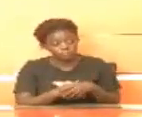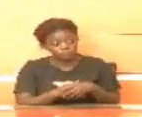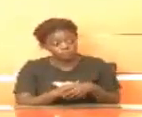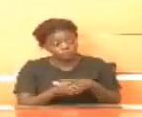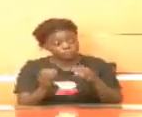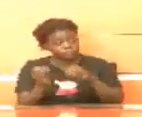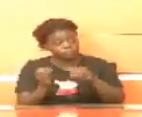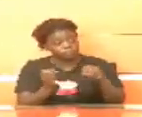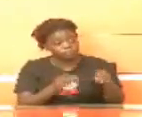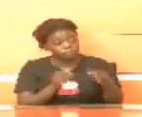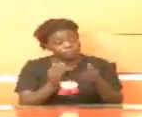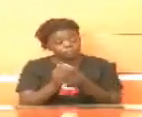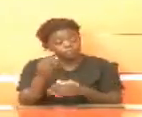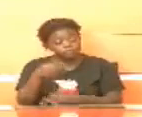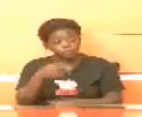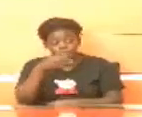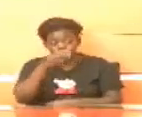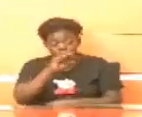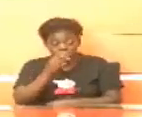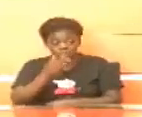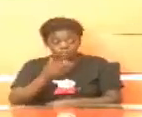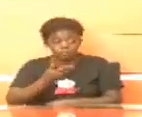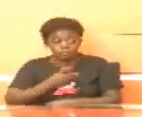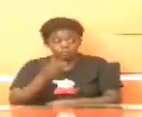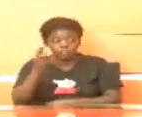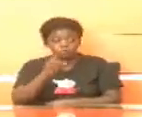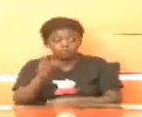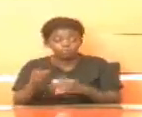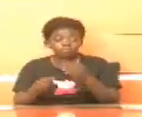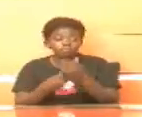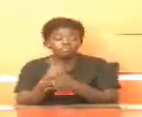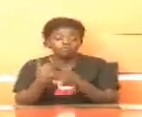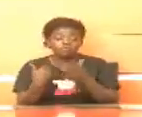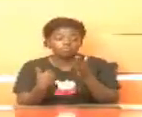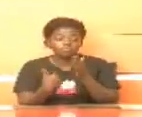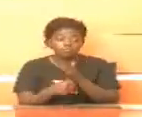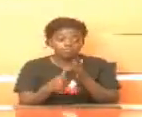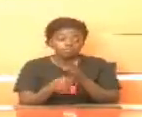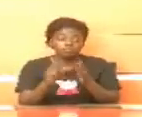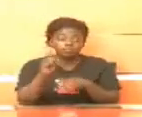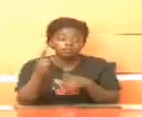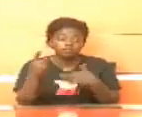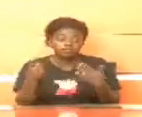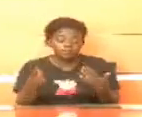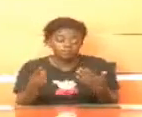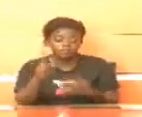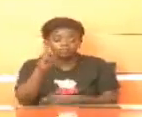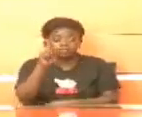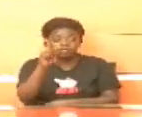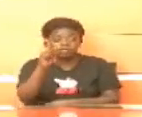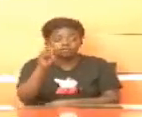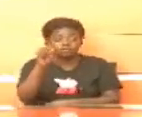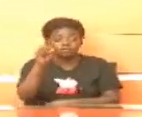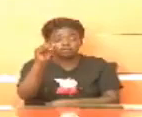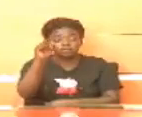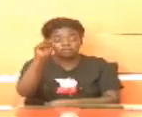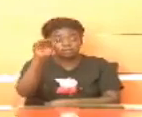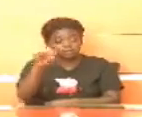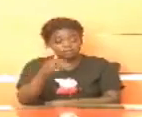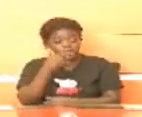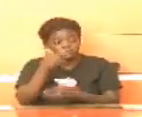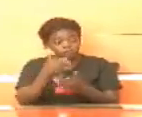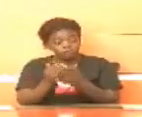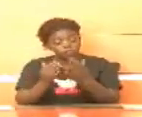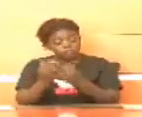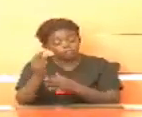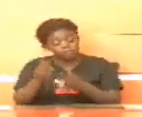suula kubanga bw'olinywa ng'obadde olina sukaali kijja kwetera obulabe. Ekisooka ku kibumba eddagala egganda lino ddungi nga liise